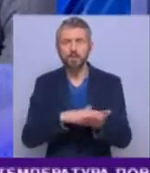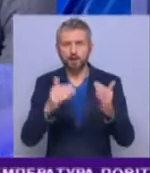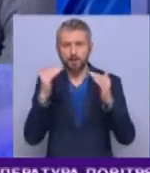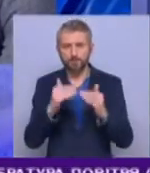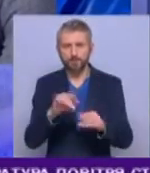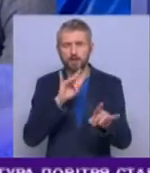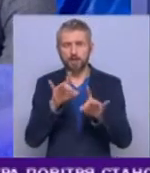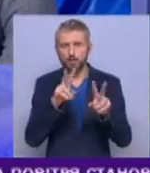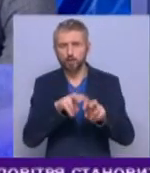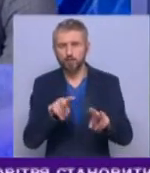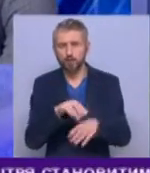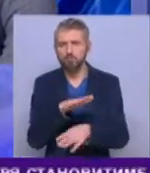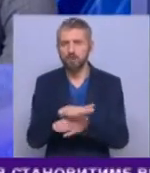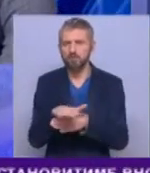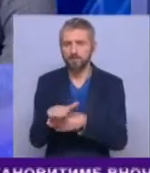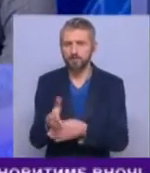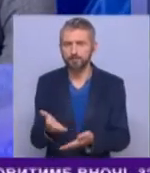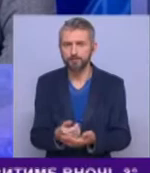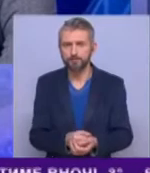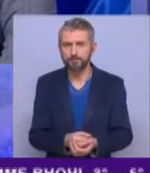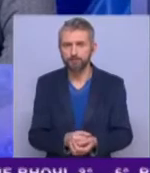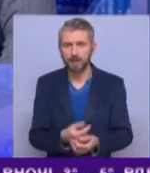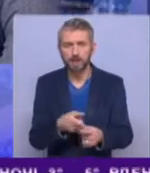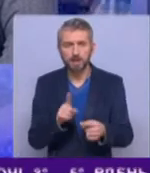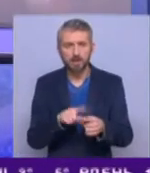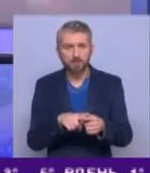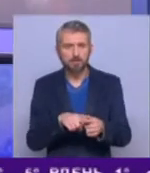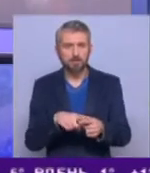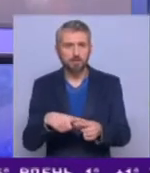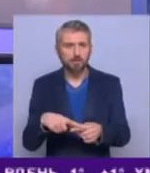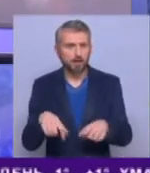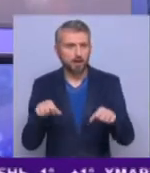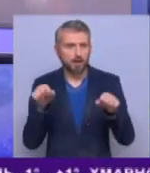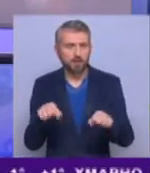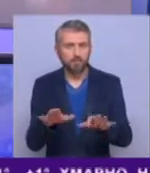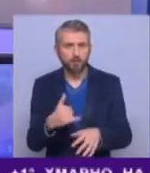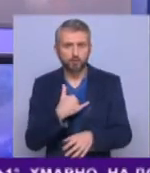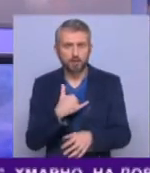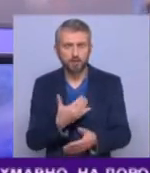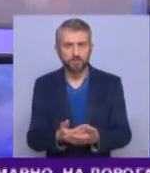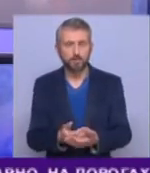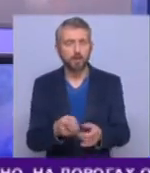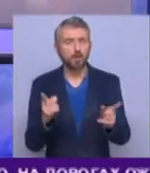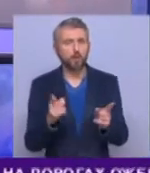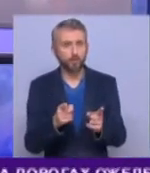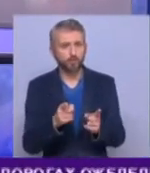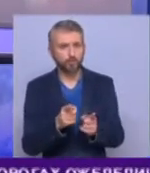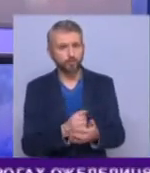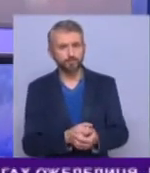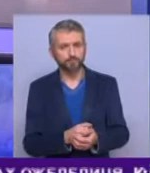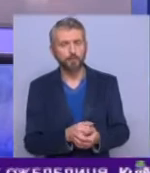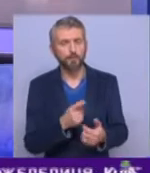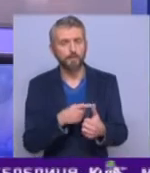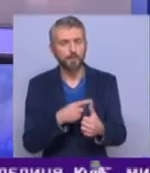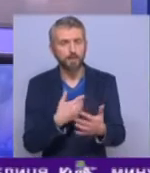бордами, розібралися, мафи. Знову ж таки, цих конструкцій в нас, тільки в нас. Коротко меседжі. Перше,